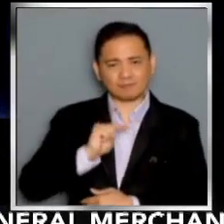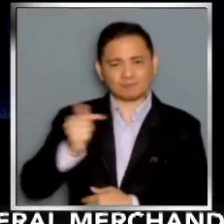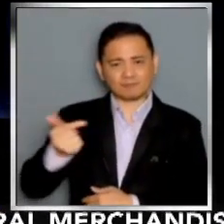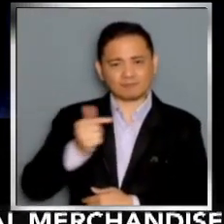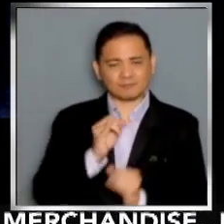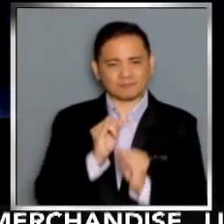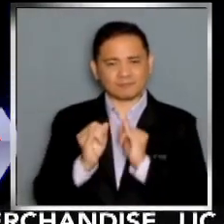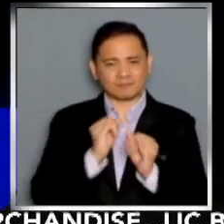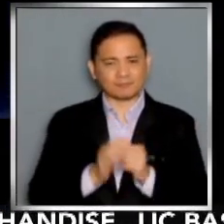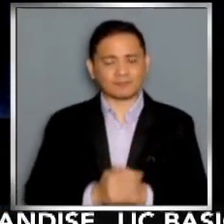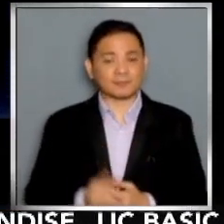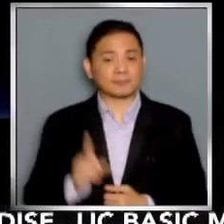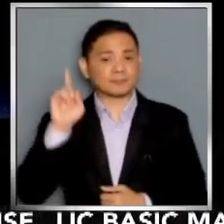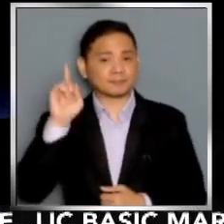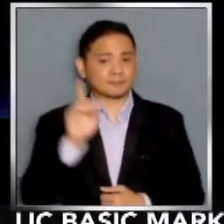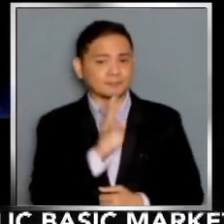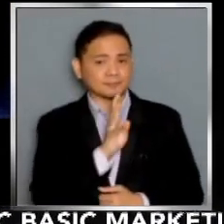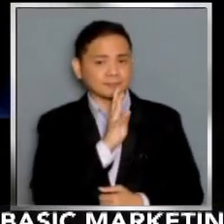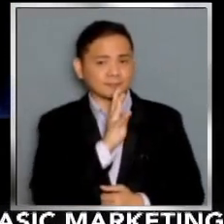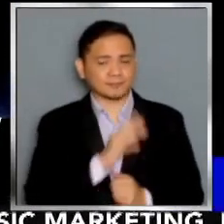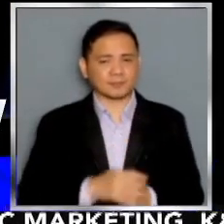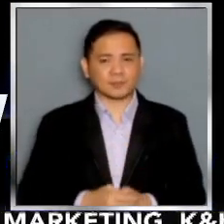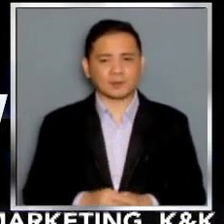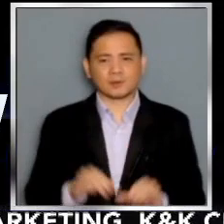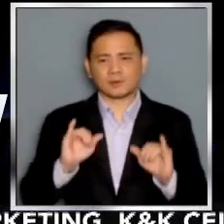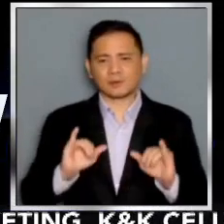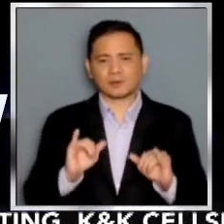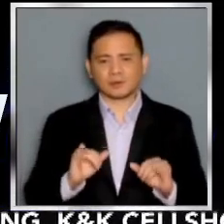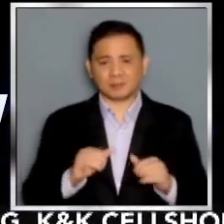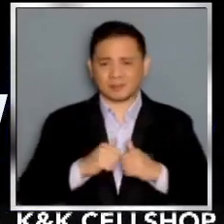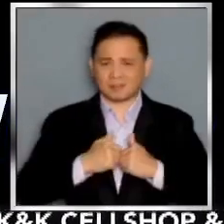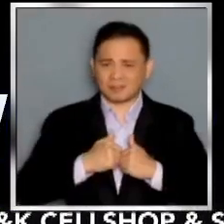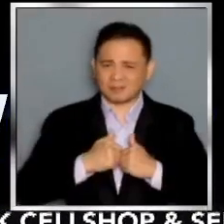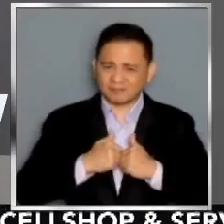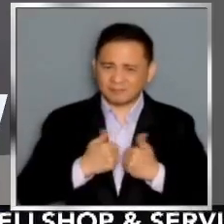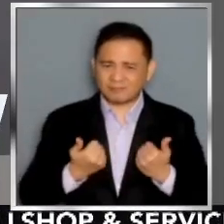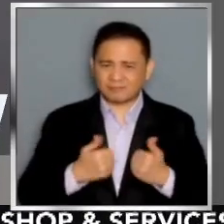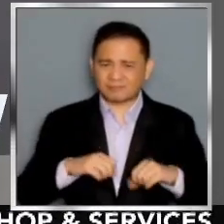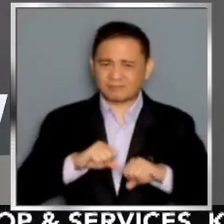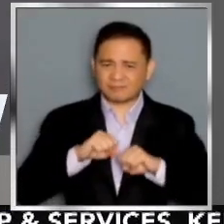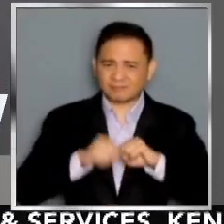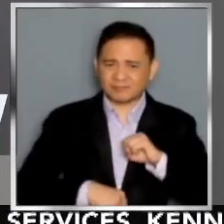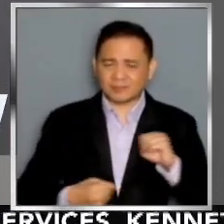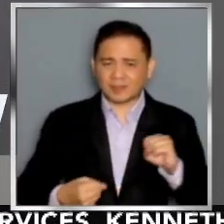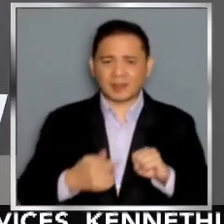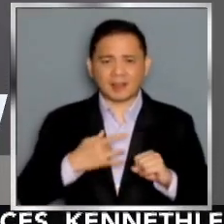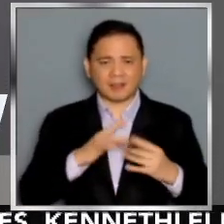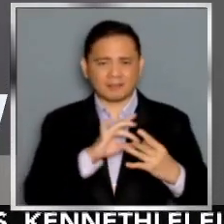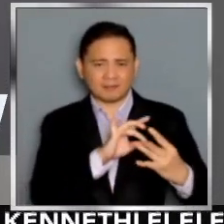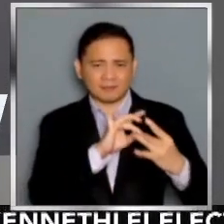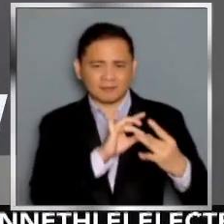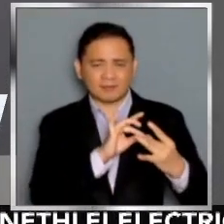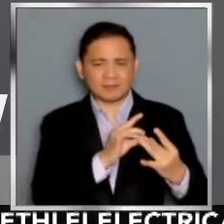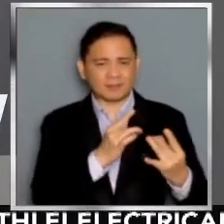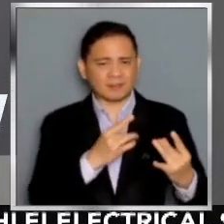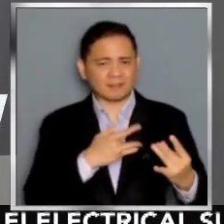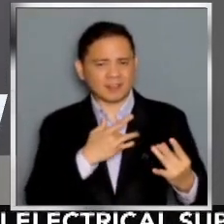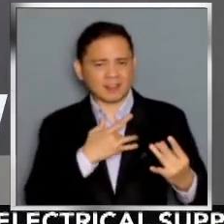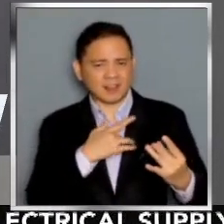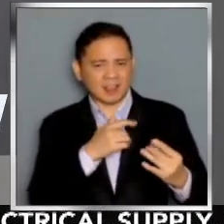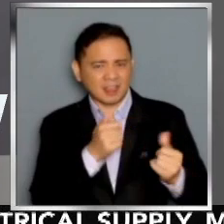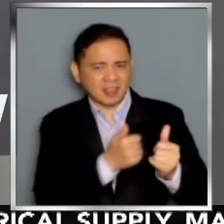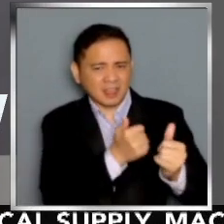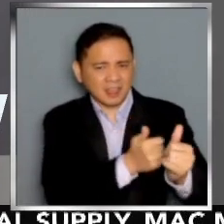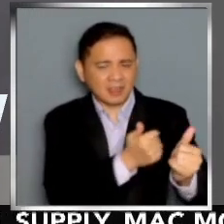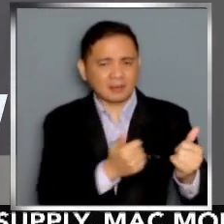kang sense of attachment dun sa taong nakarelasyon mo. Ako kasi ako yung type na parang nag-give up lang ako